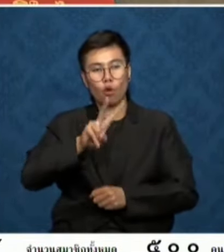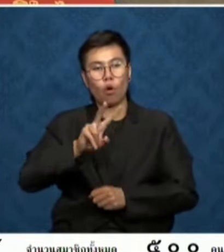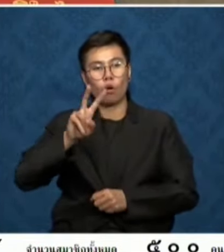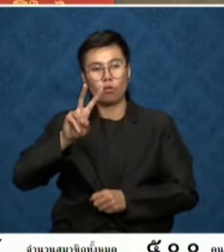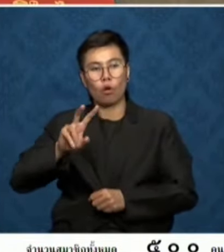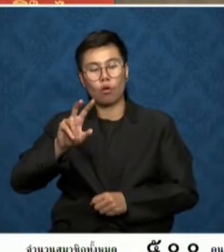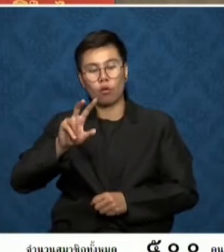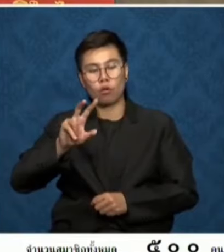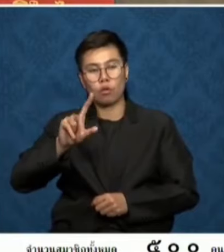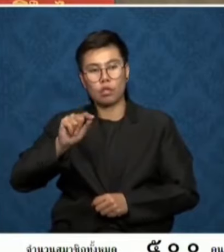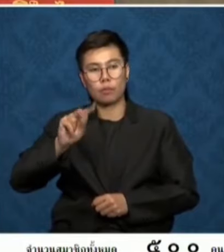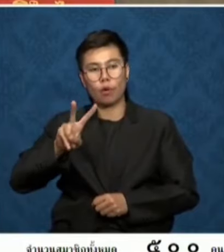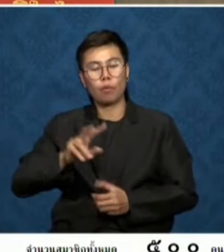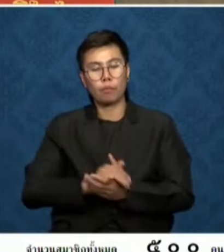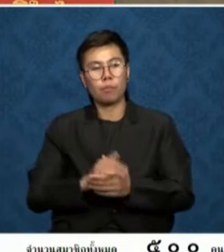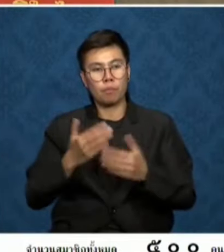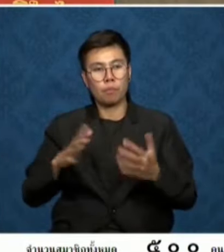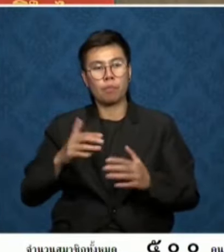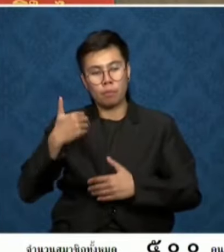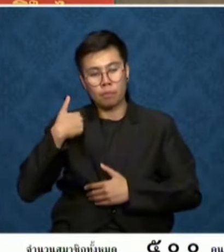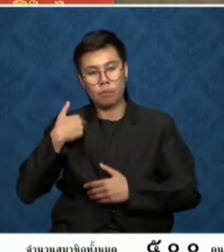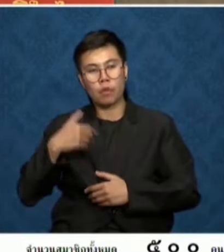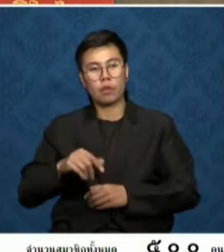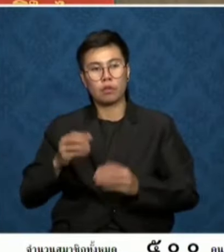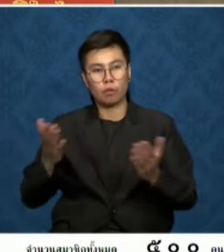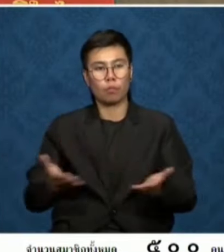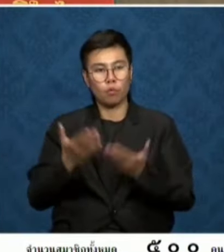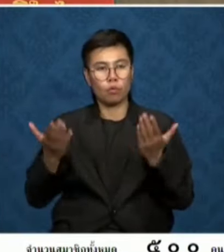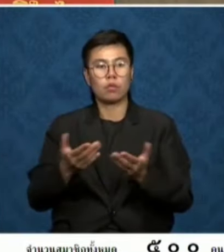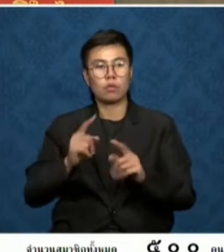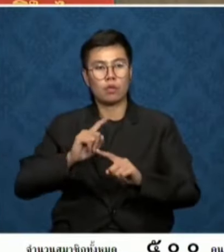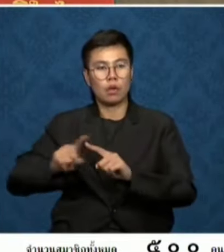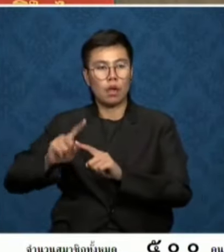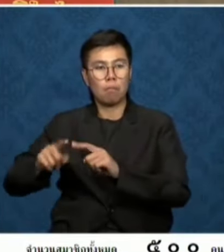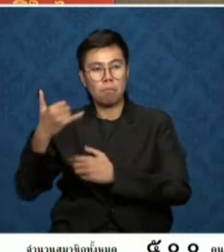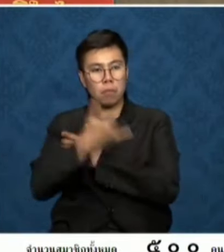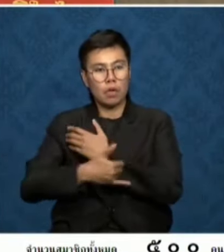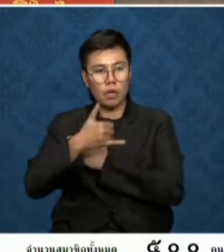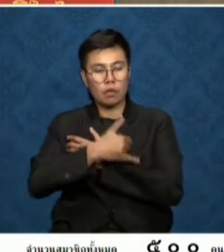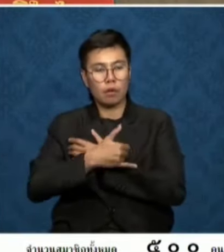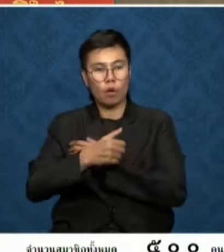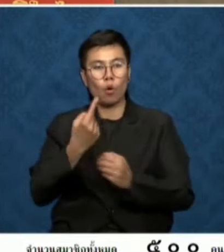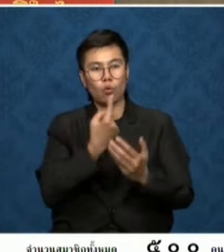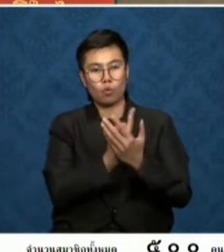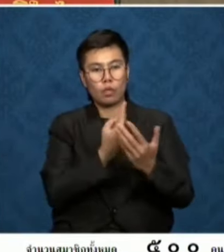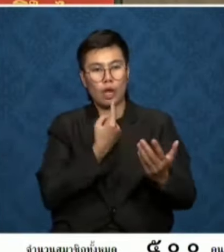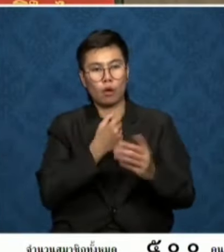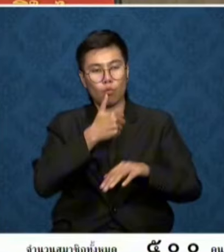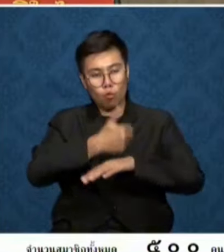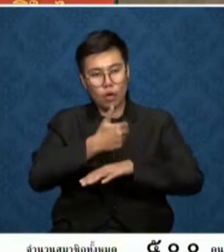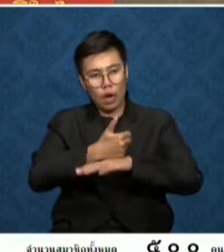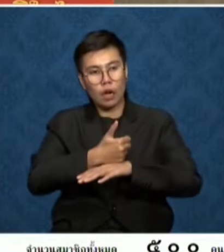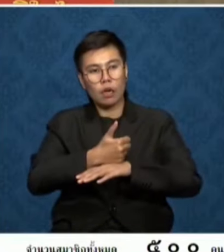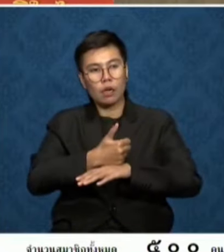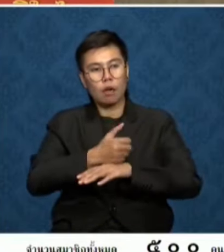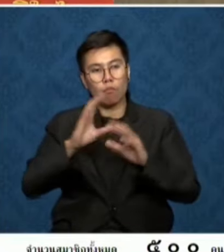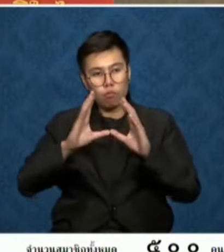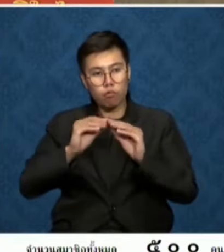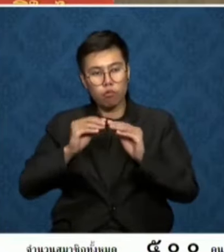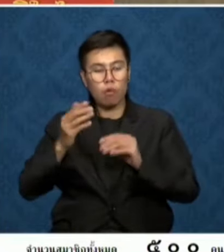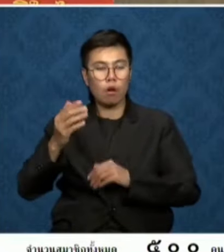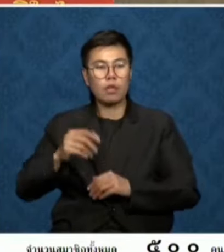นี่ยเป็นเจ้าภาพและก็ได้รับเสียงสนับสนุนมากมายค่ะจากบรรดาประเทศบรรดาผู้นำที่เข้าร่วมการประชุมในครั้งนั้นน่ะต่